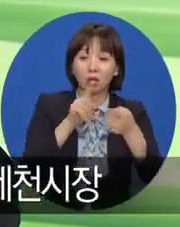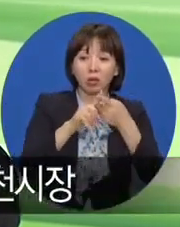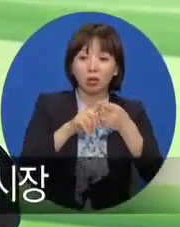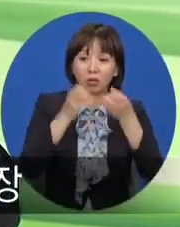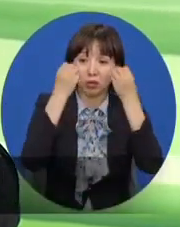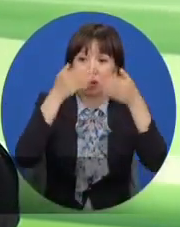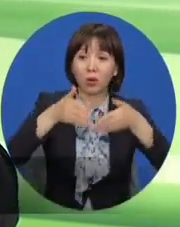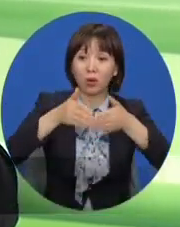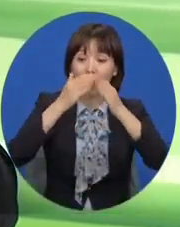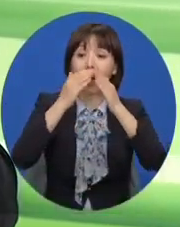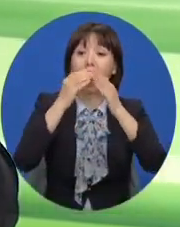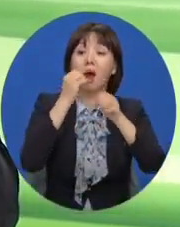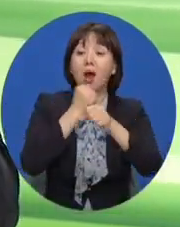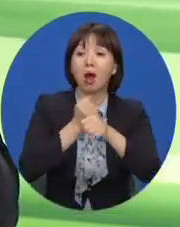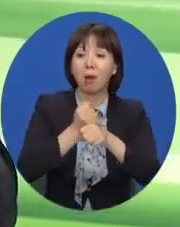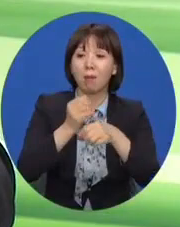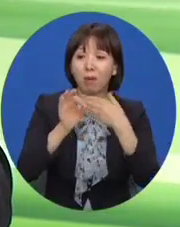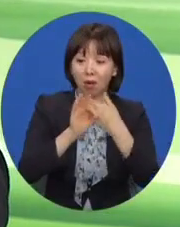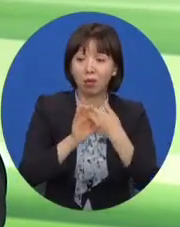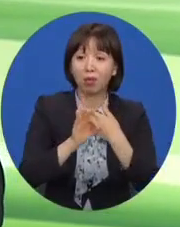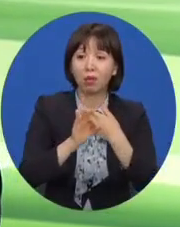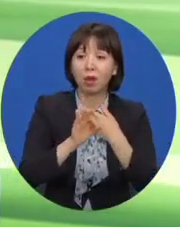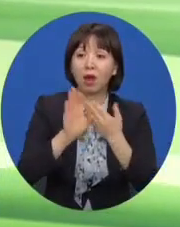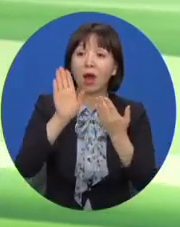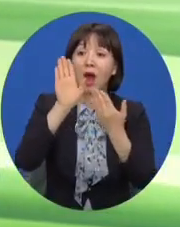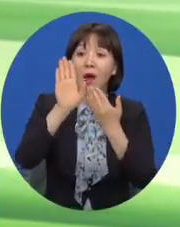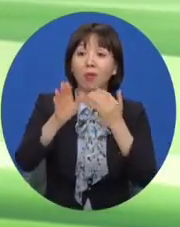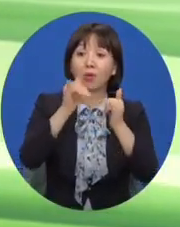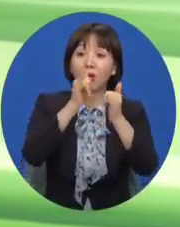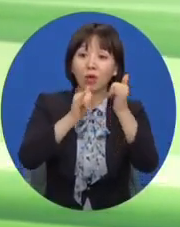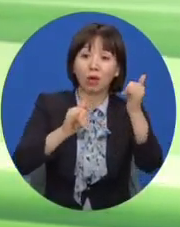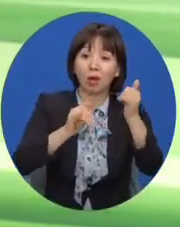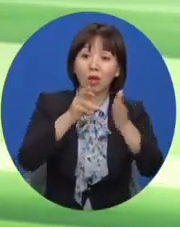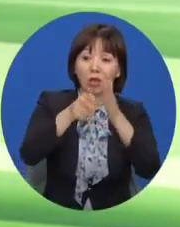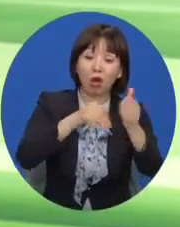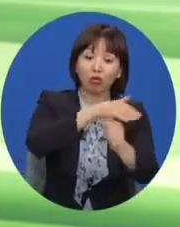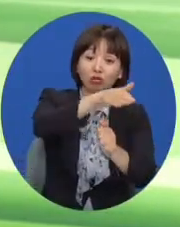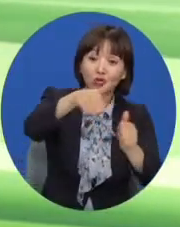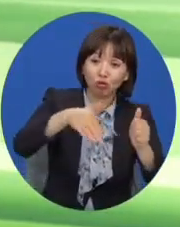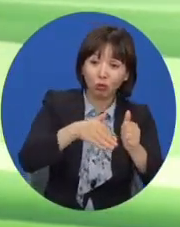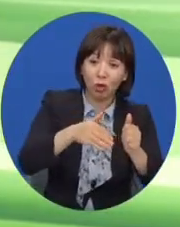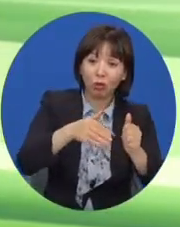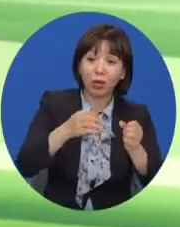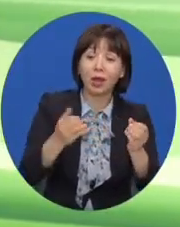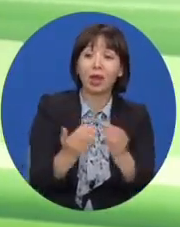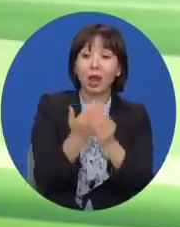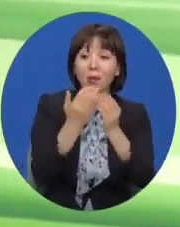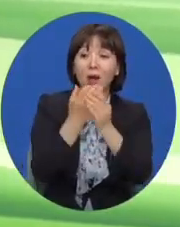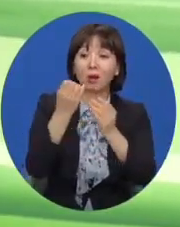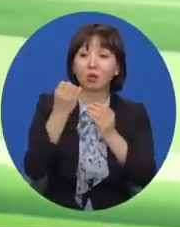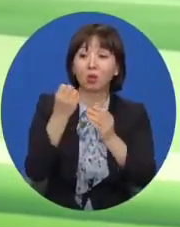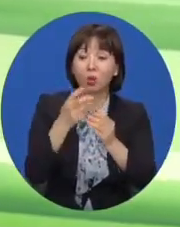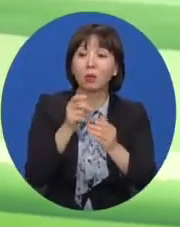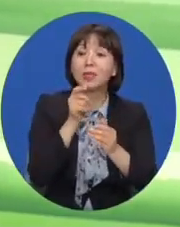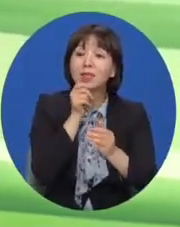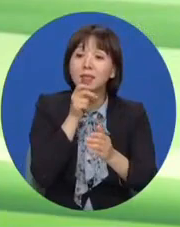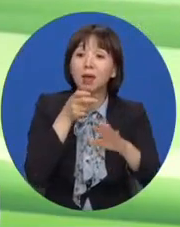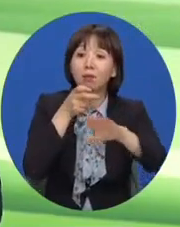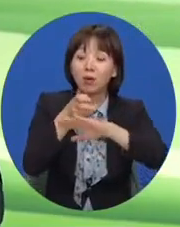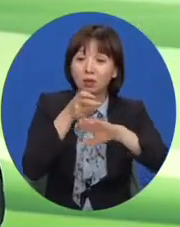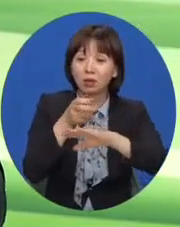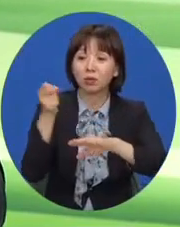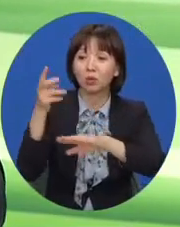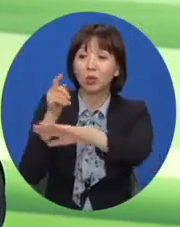될 겁니다. 그렇게 되면은 앞에 그 역세권 개발 사업과 동시에 시내 버스와 또